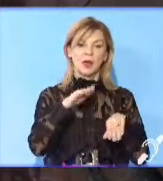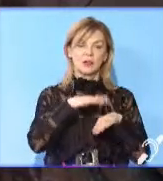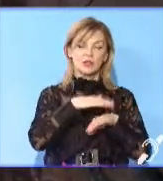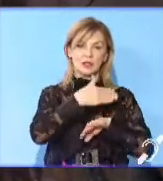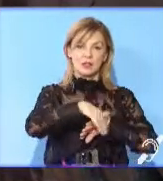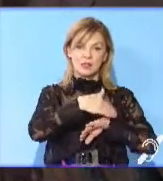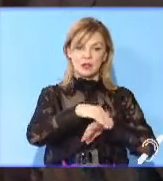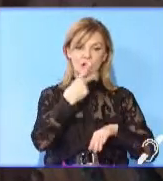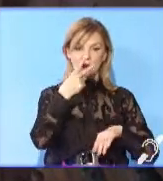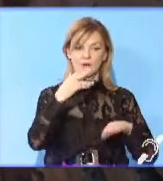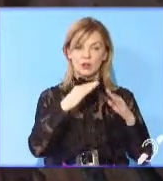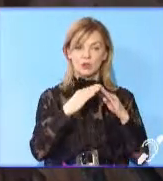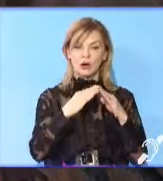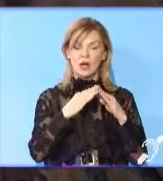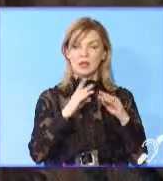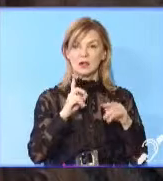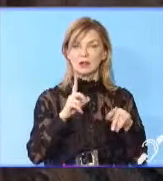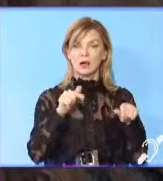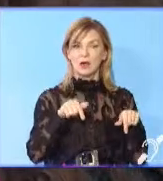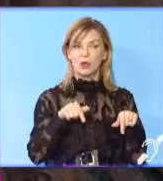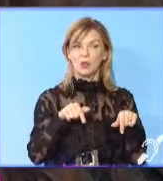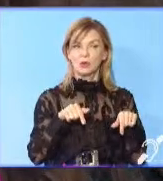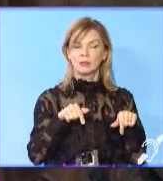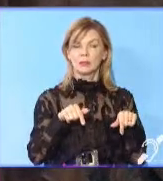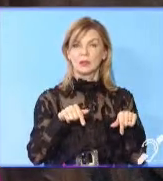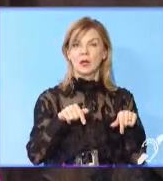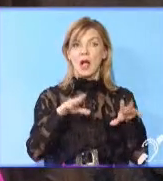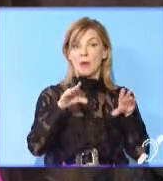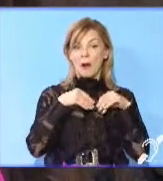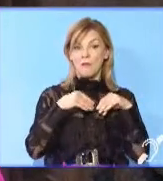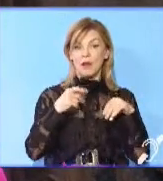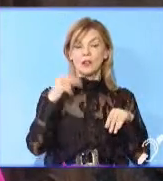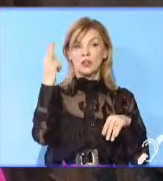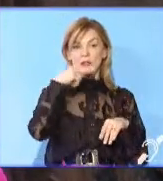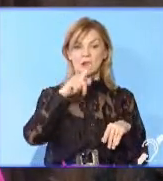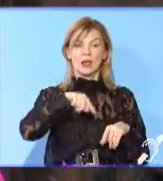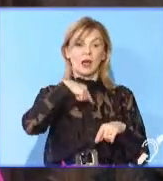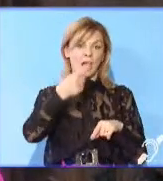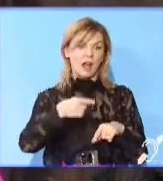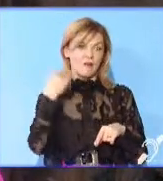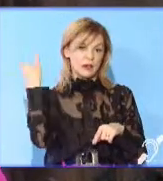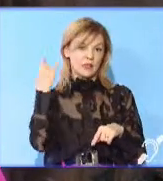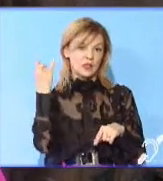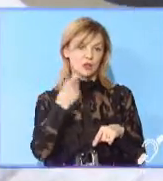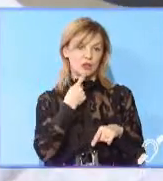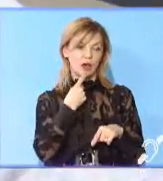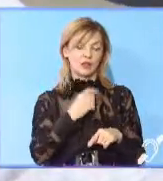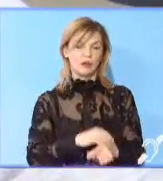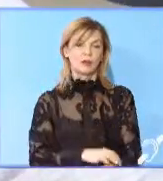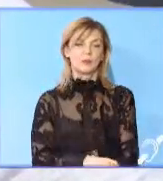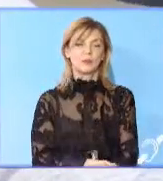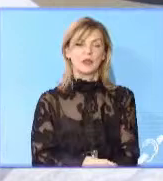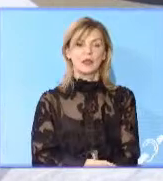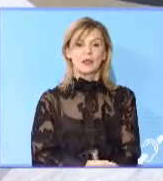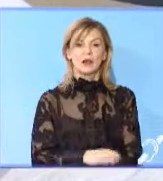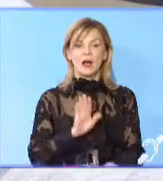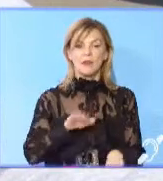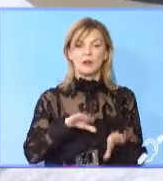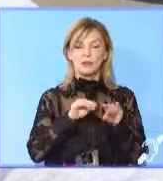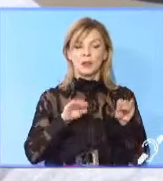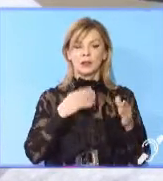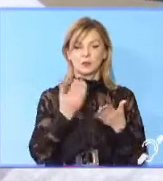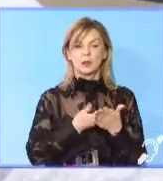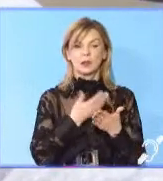străzi și am văzut casele, dar acum le admir și înțeleg altfel istoria Craiovei. Avem foarte multe povești